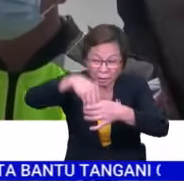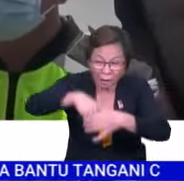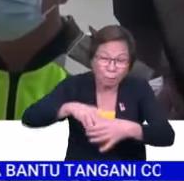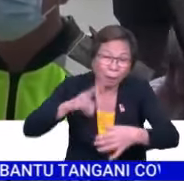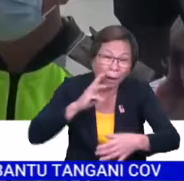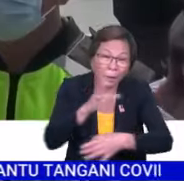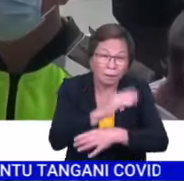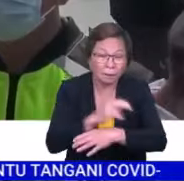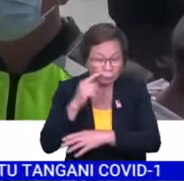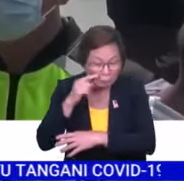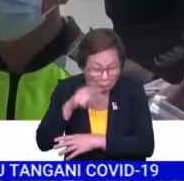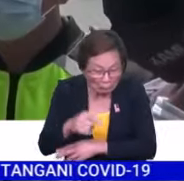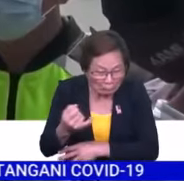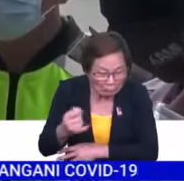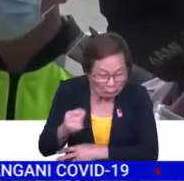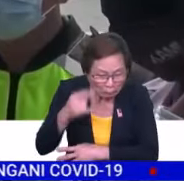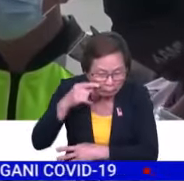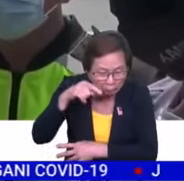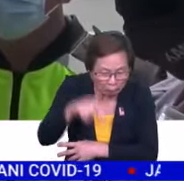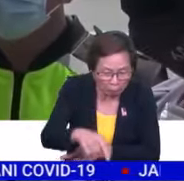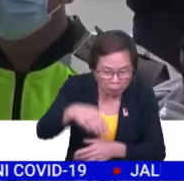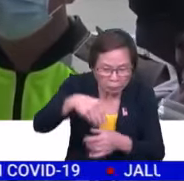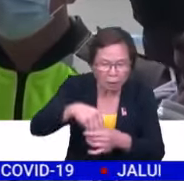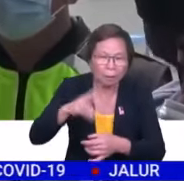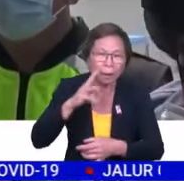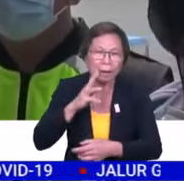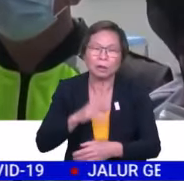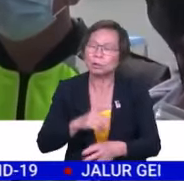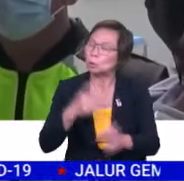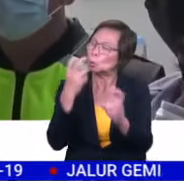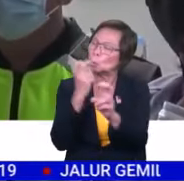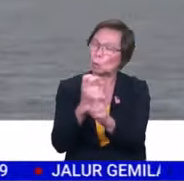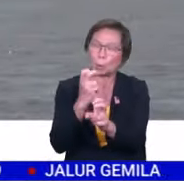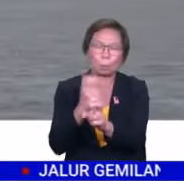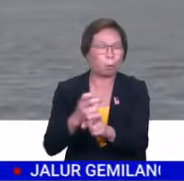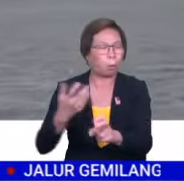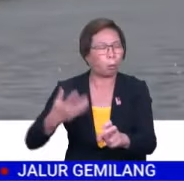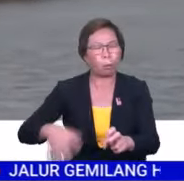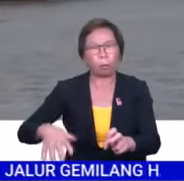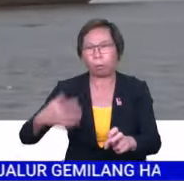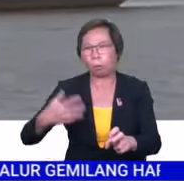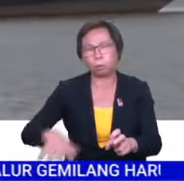dengan visibility tu dalam air. Itu yang cabaran yang paling besar.